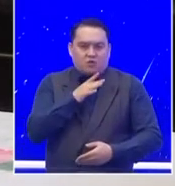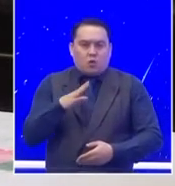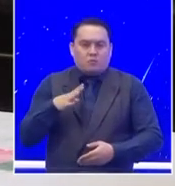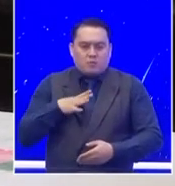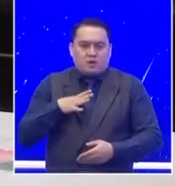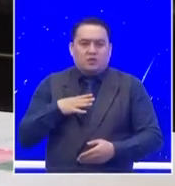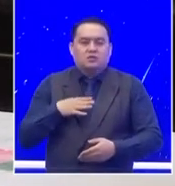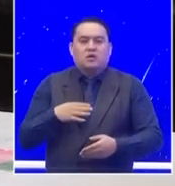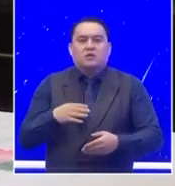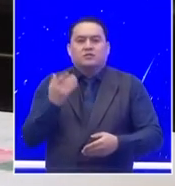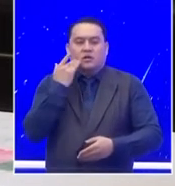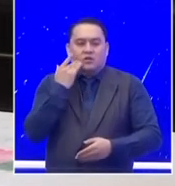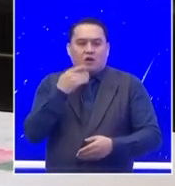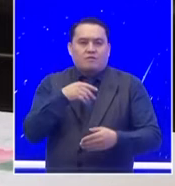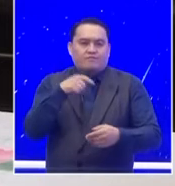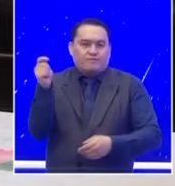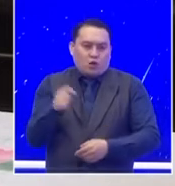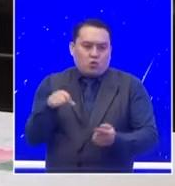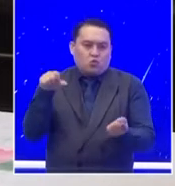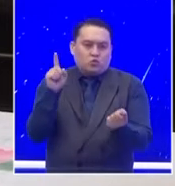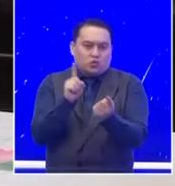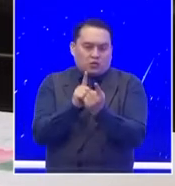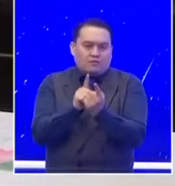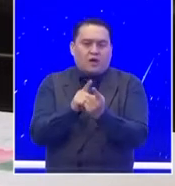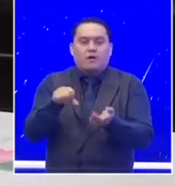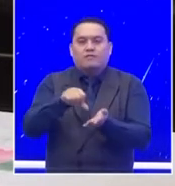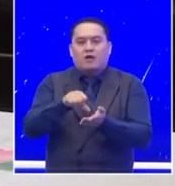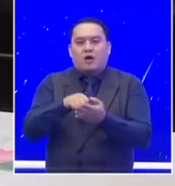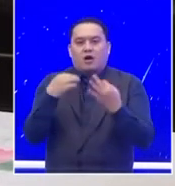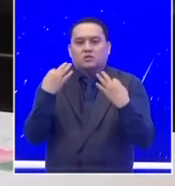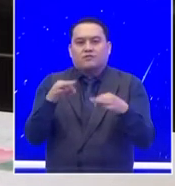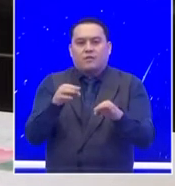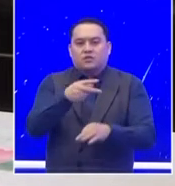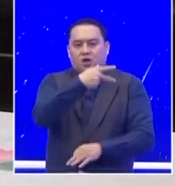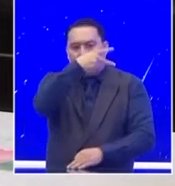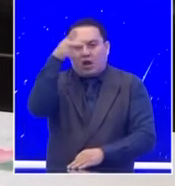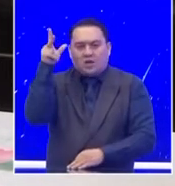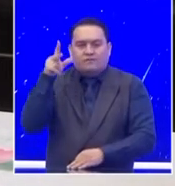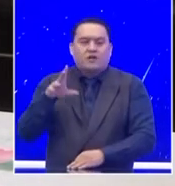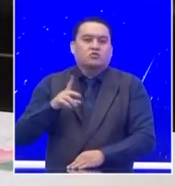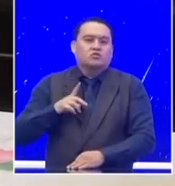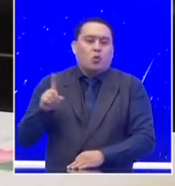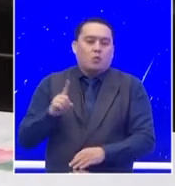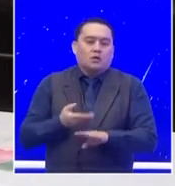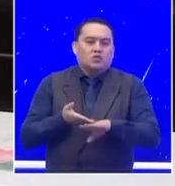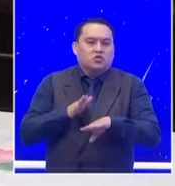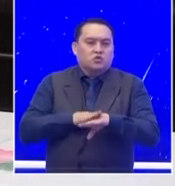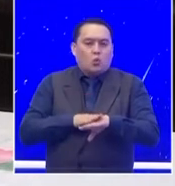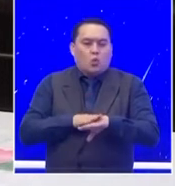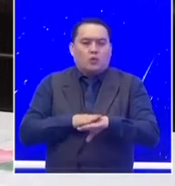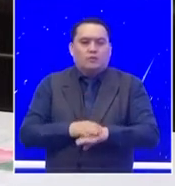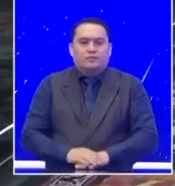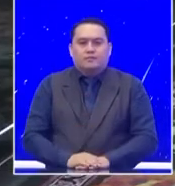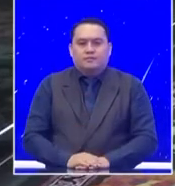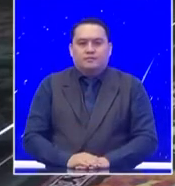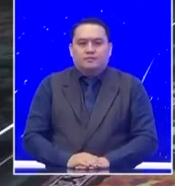волоске от смерти. Также воевал во втором Прибалтийском фронте. Участвовал в освобождении Латвии. Вспоминать о годах войны всегда тяжело. Становится больно на